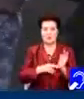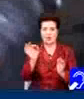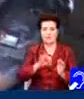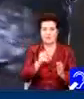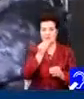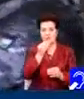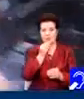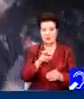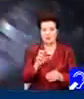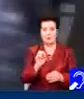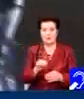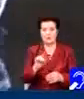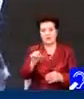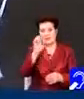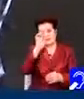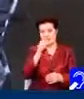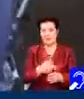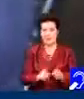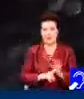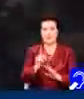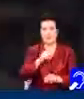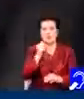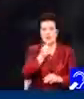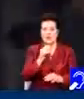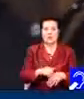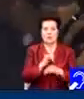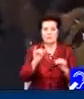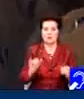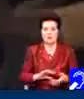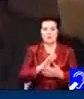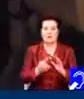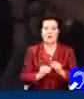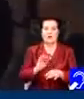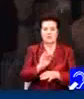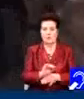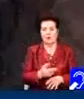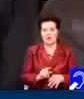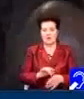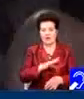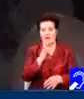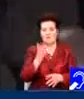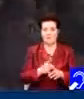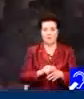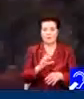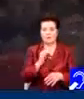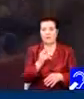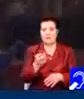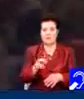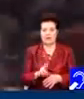din produsul intern brut al țării. La începutul anului a fost majorată taxa pe valoare adăugată și a fost eliminată subvenția la